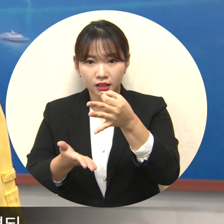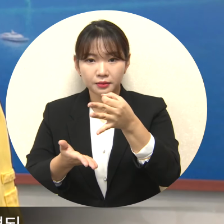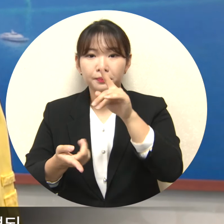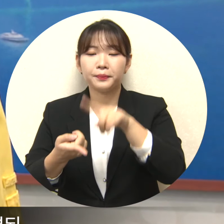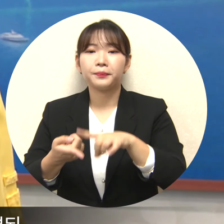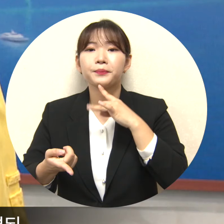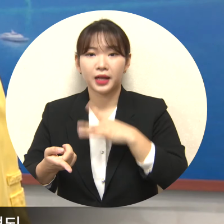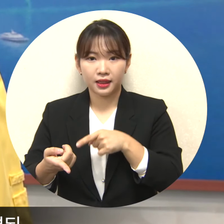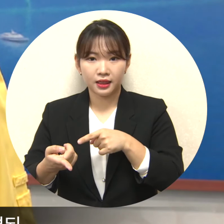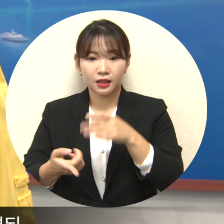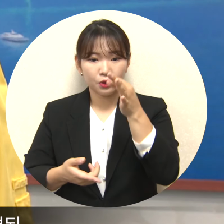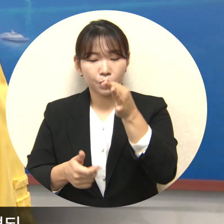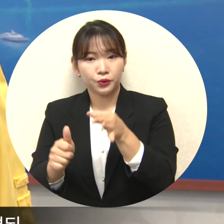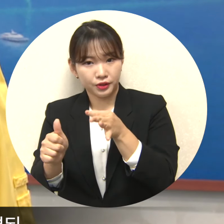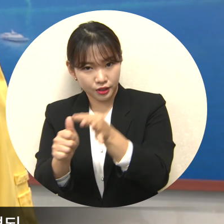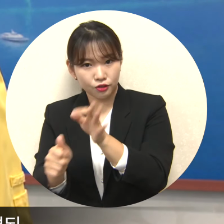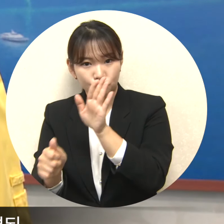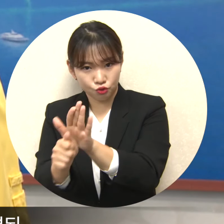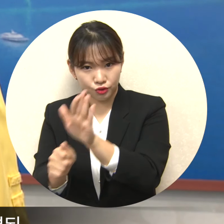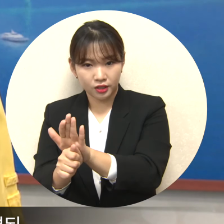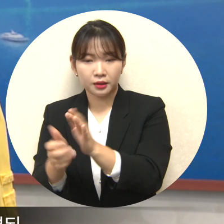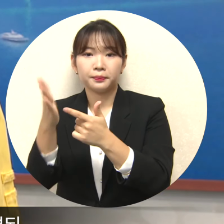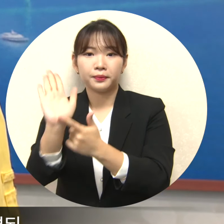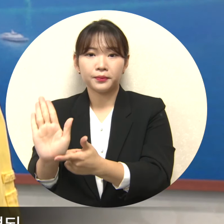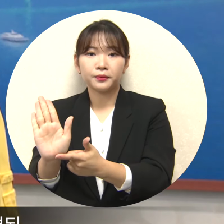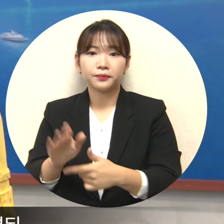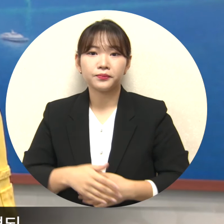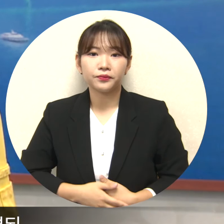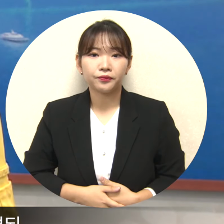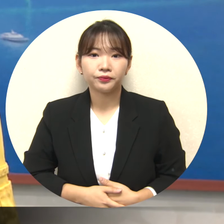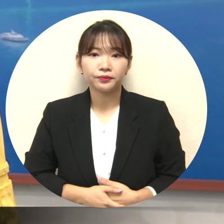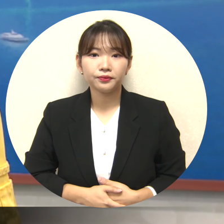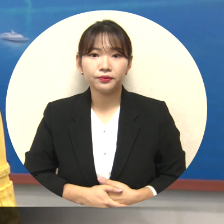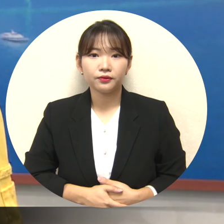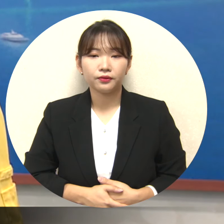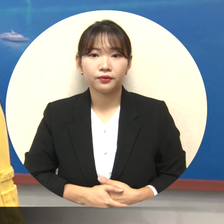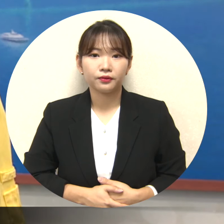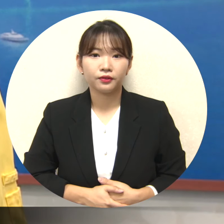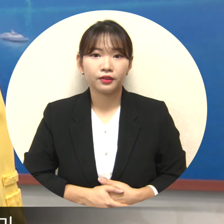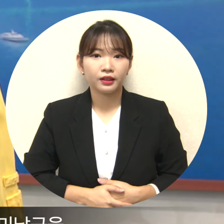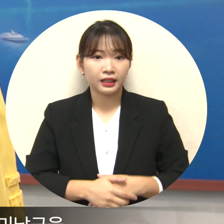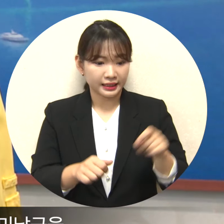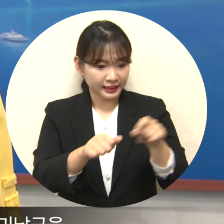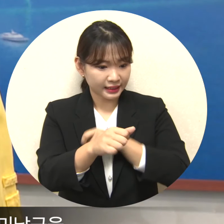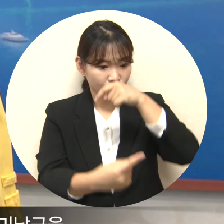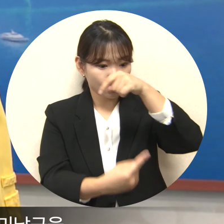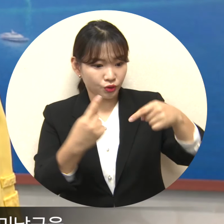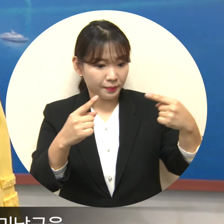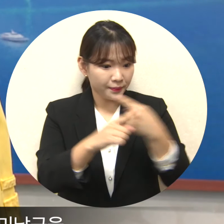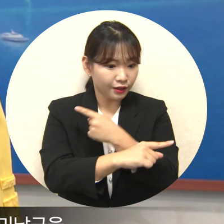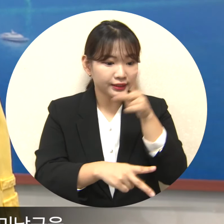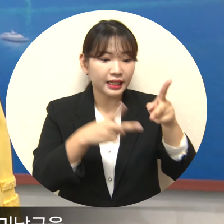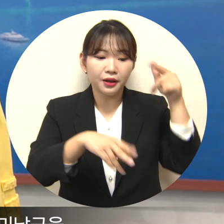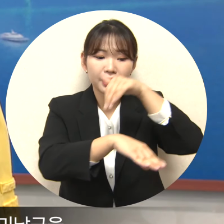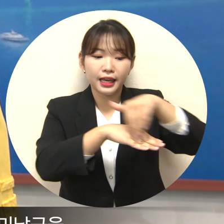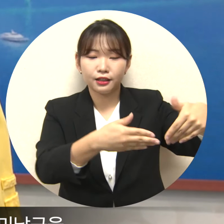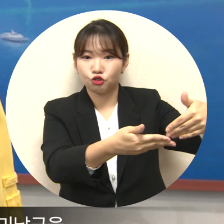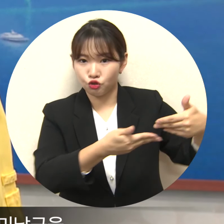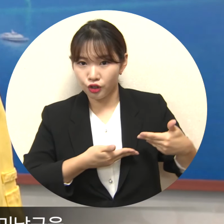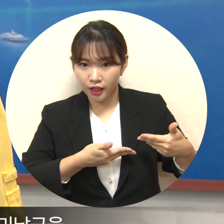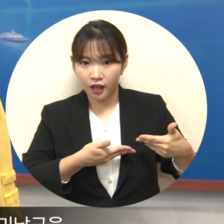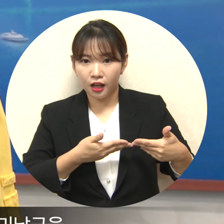대해서만 재정지원금을 지급하겠다고 밝혔습니다 특단의 경영개선 사업계획